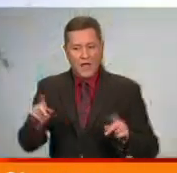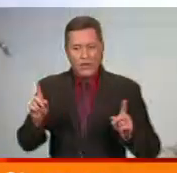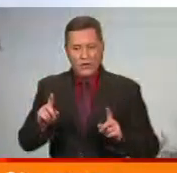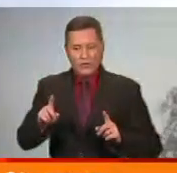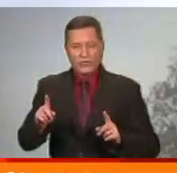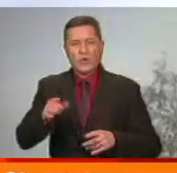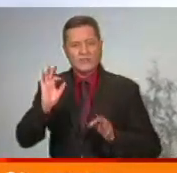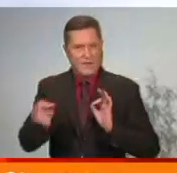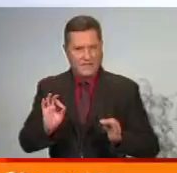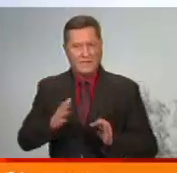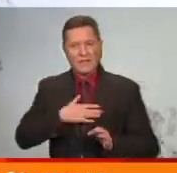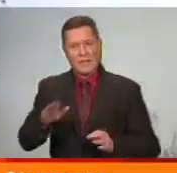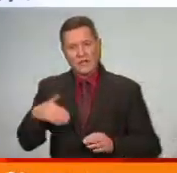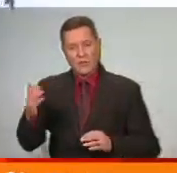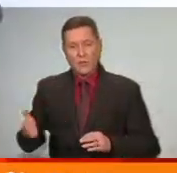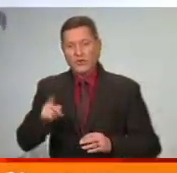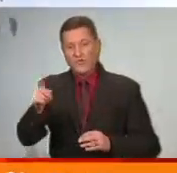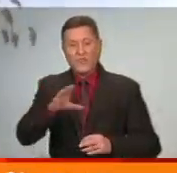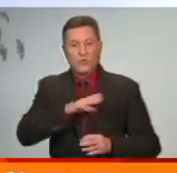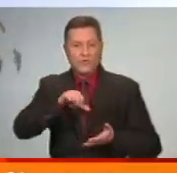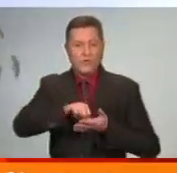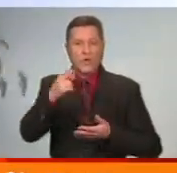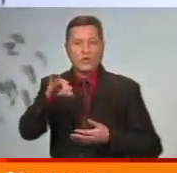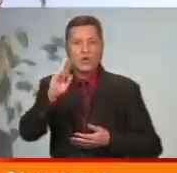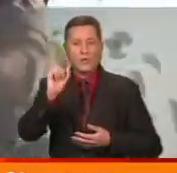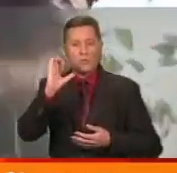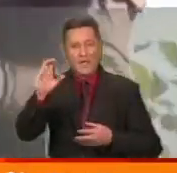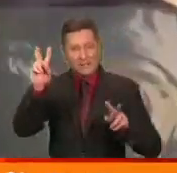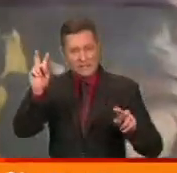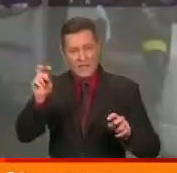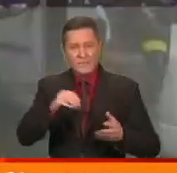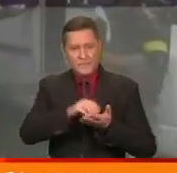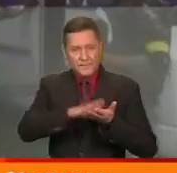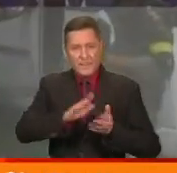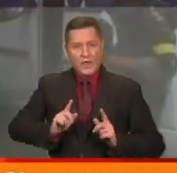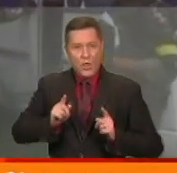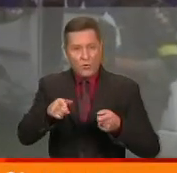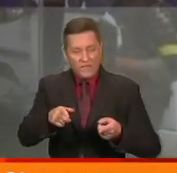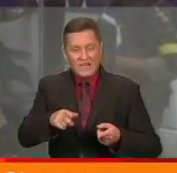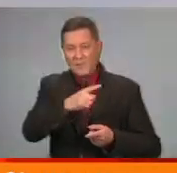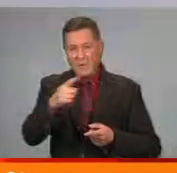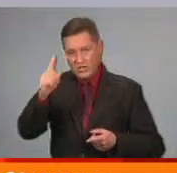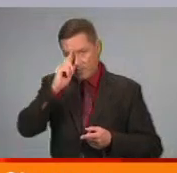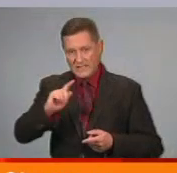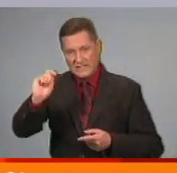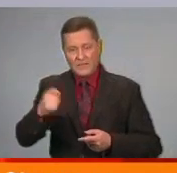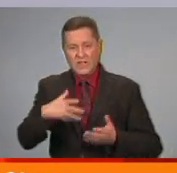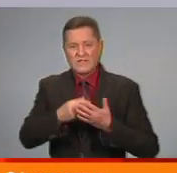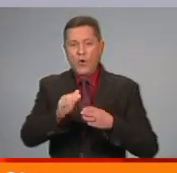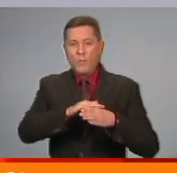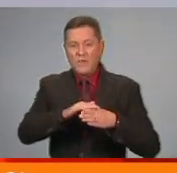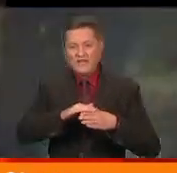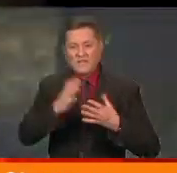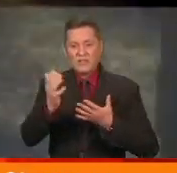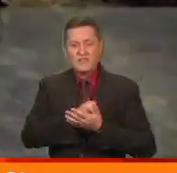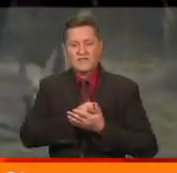боці. Вадим був бійцем батальйону «Донбас». У добровільці він записався в перші місяці війни. А за своє прізвище і вдачу